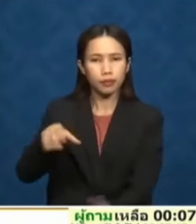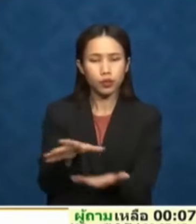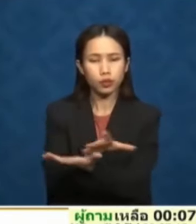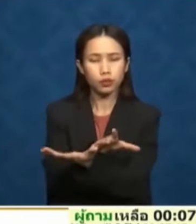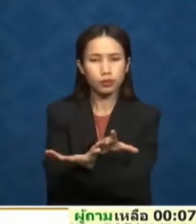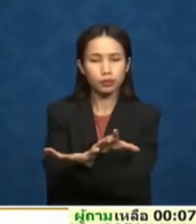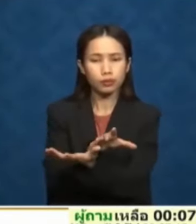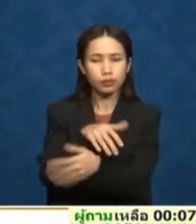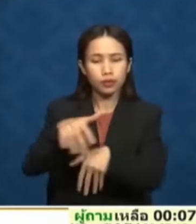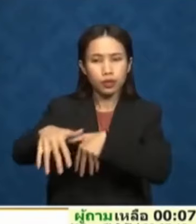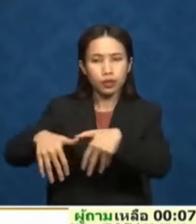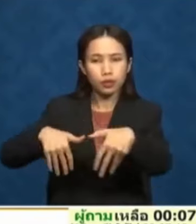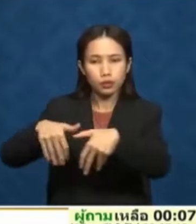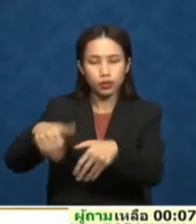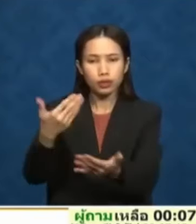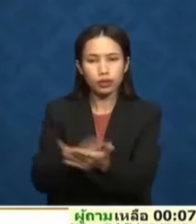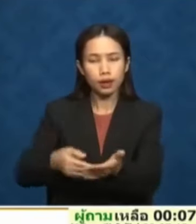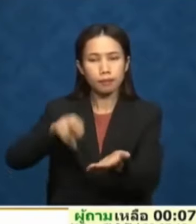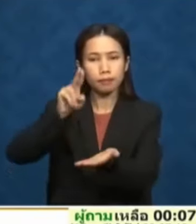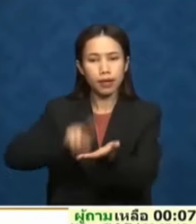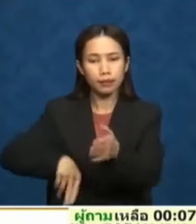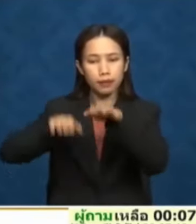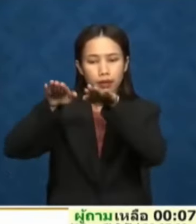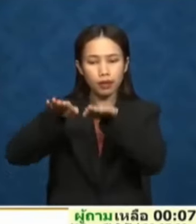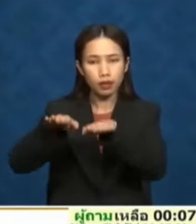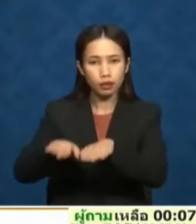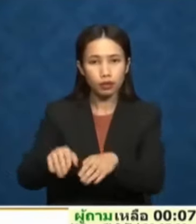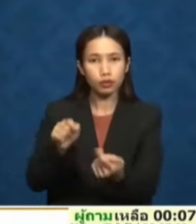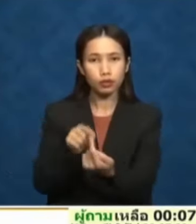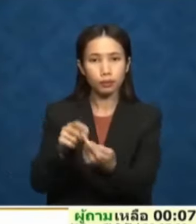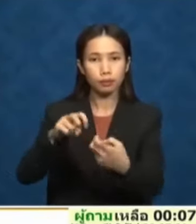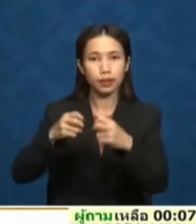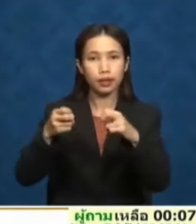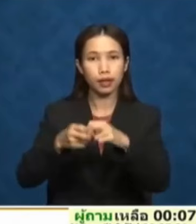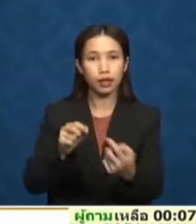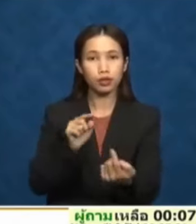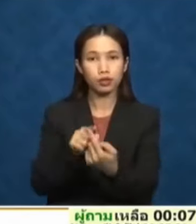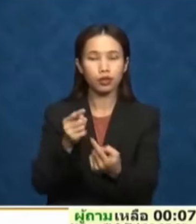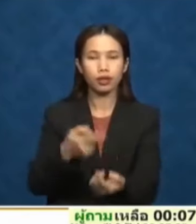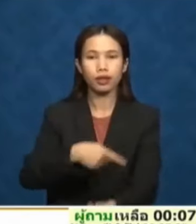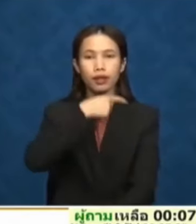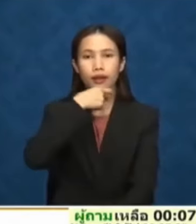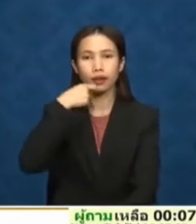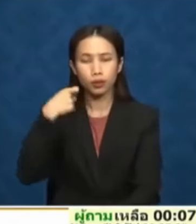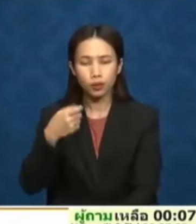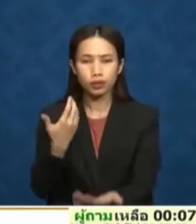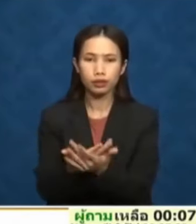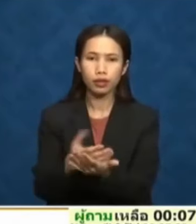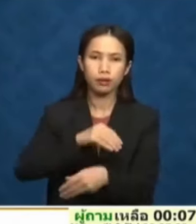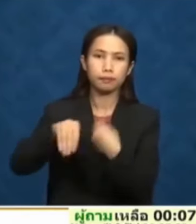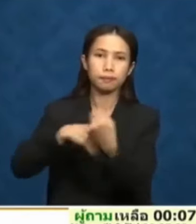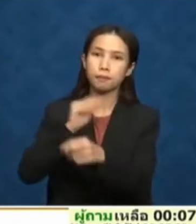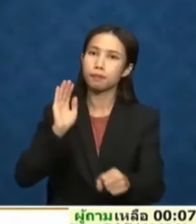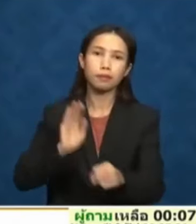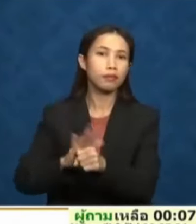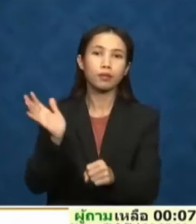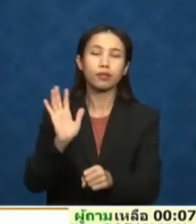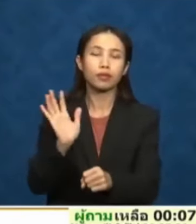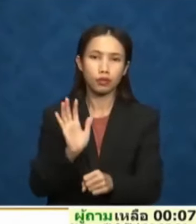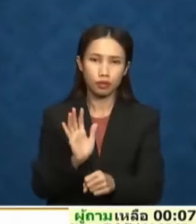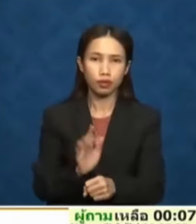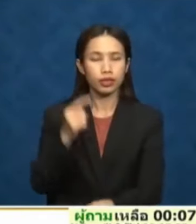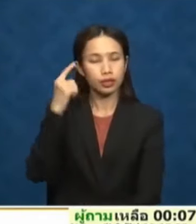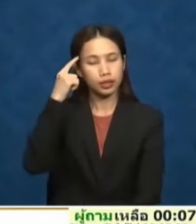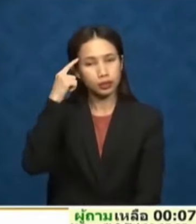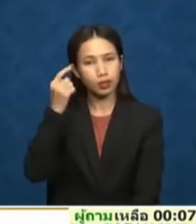ปรับลดเงินชดเชยค่าบริการลงอย่างต่อเนื่องประสบกับปัญหาขาดทุนและขาดสภาพคล่องที่หนักกว่าเดิมค่ะดังนั้น